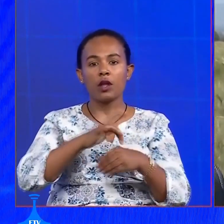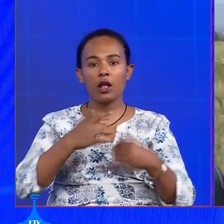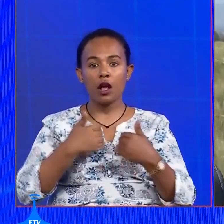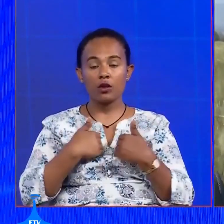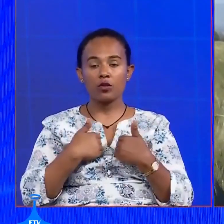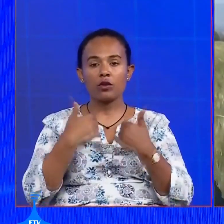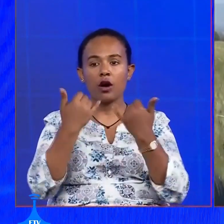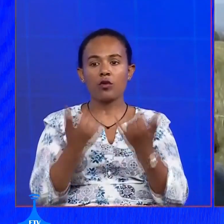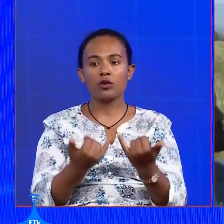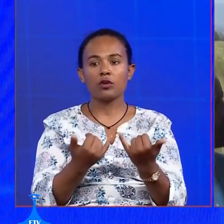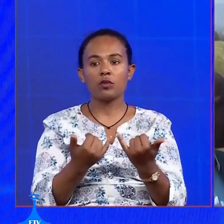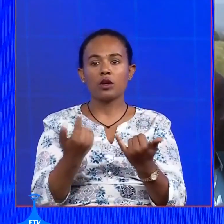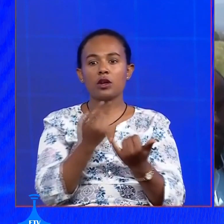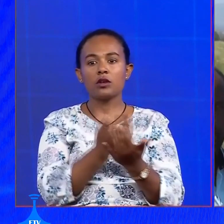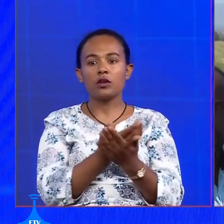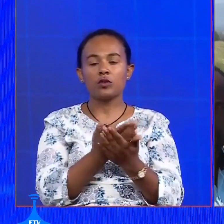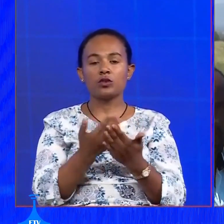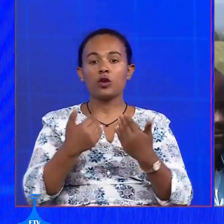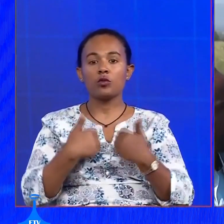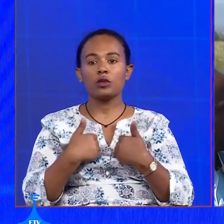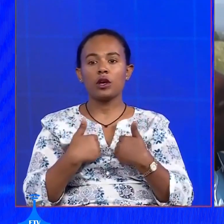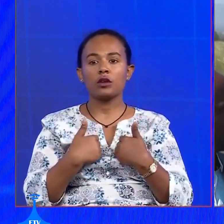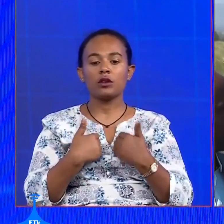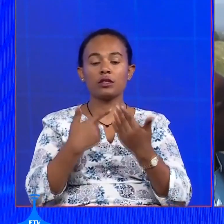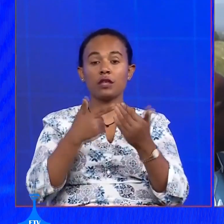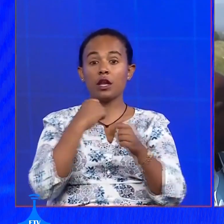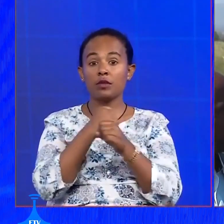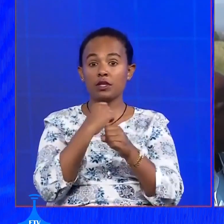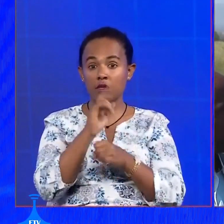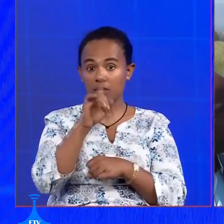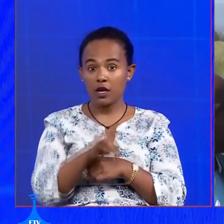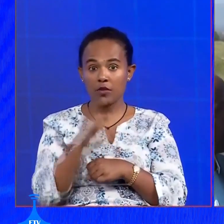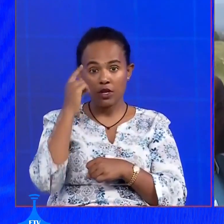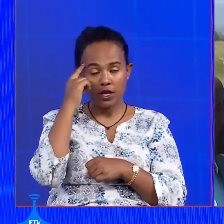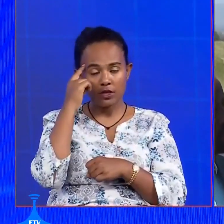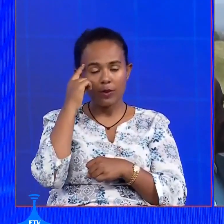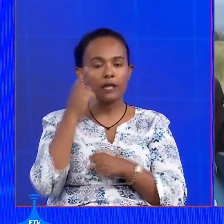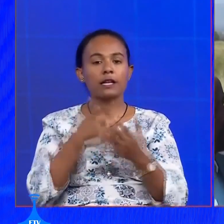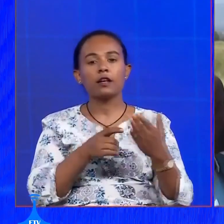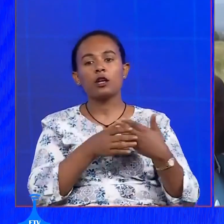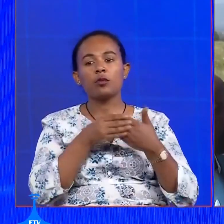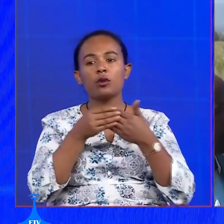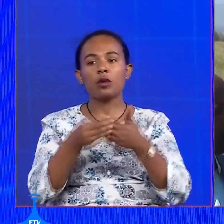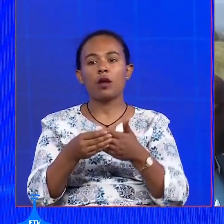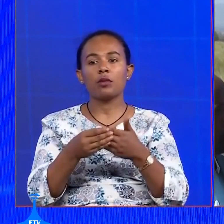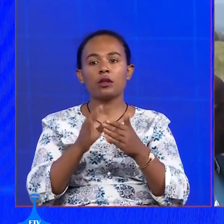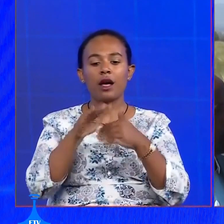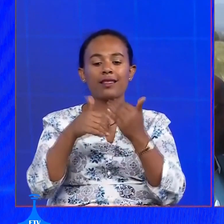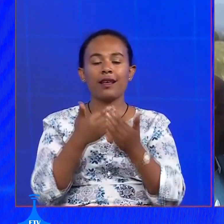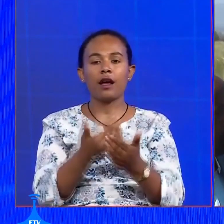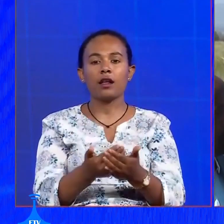አሁንም አንዳንድ ጉድለቶች ያሉበት አካባቢ አለ። የውሃ እጥረትም ያለበት አካባቢ አለ። ውሃንም እንመራበትም አግባብ አጠቃላይ ውሃ